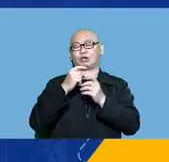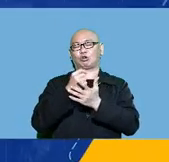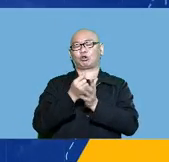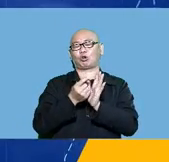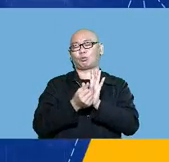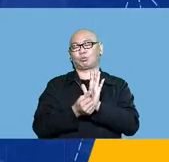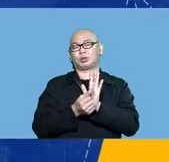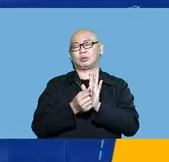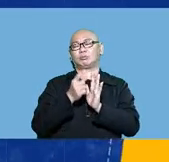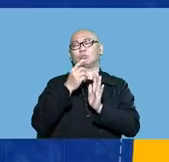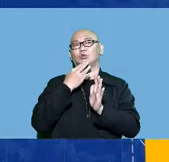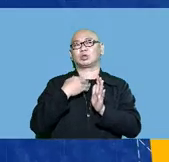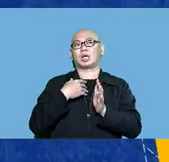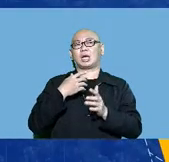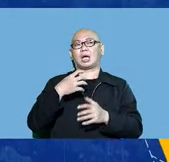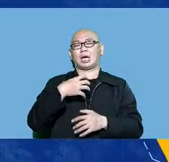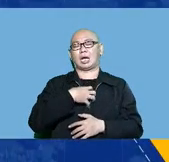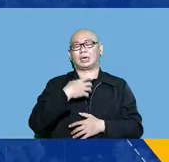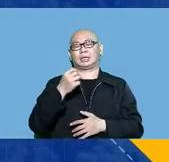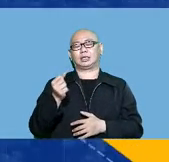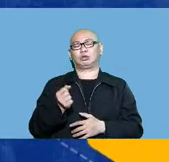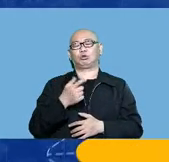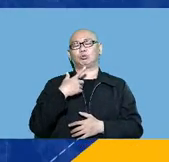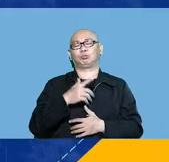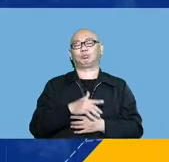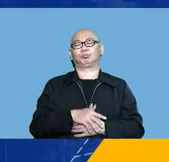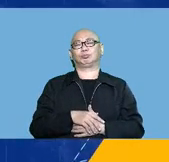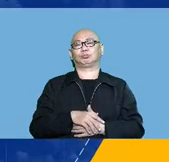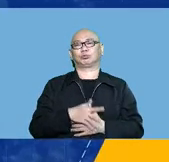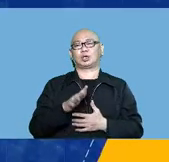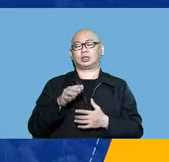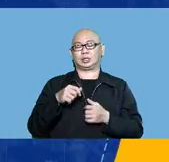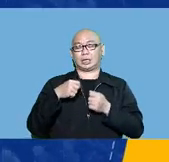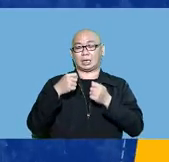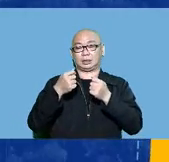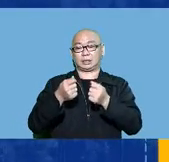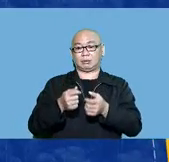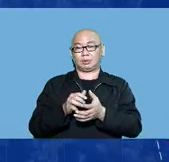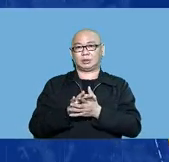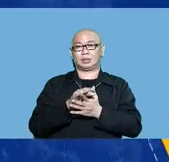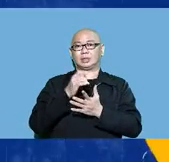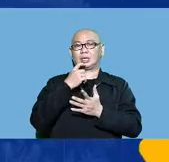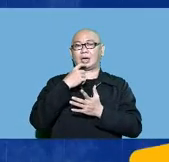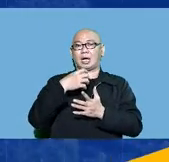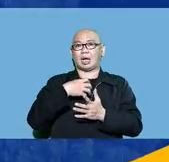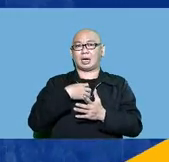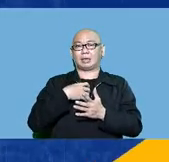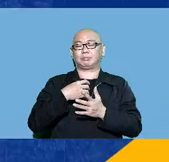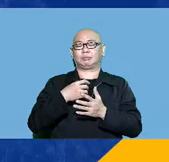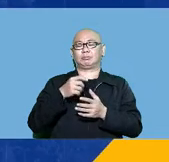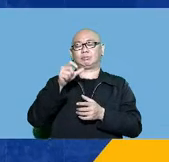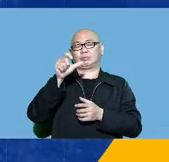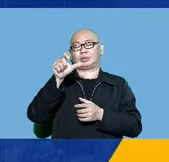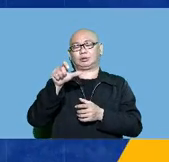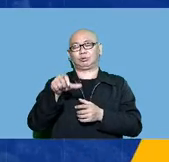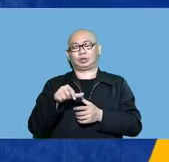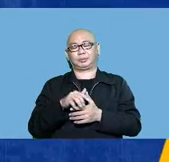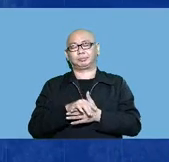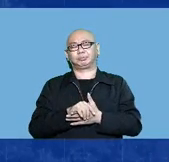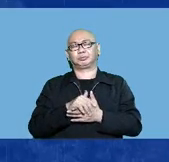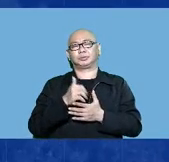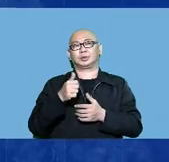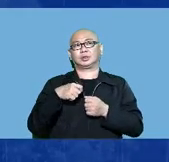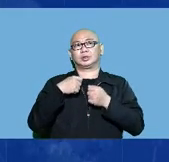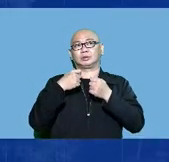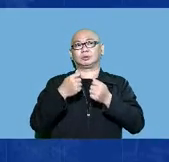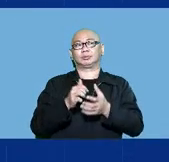layak karena dijamin oleh konstitusi baik UUD 45 maupun undang-undang tentang hak asasi manusia. PKL punya modal sosial yang dapat dilipat gandakan sebagai